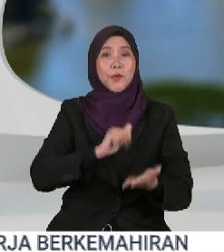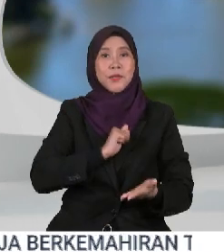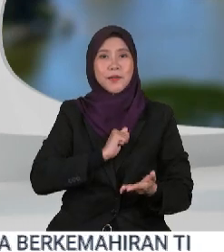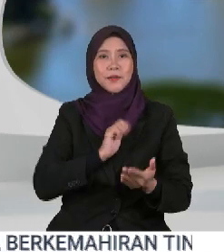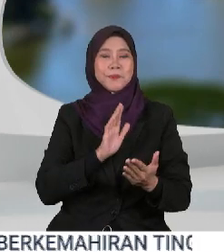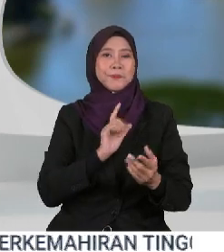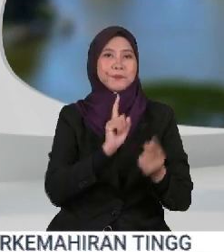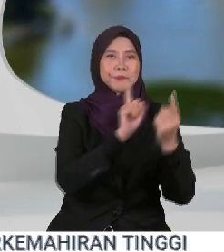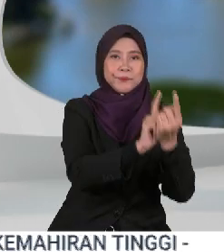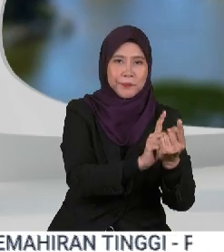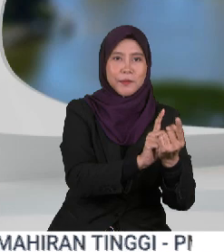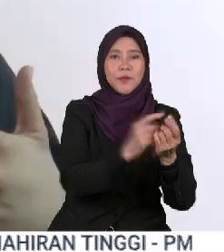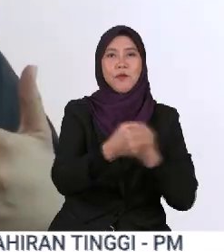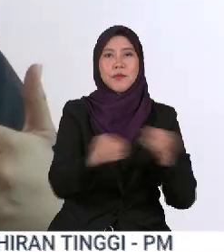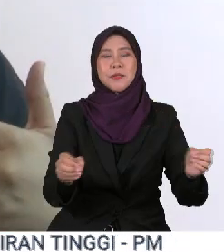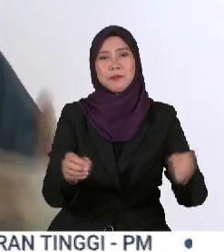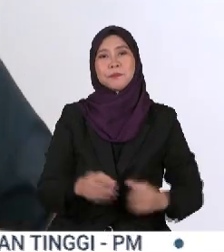secara fizikal.